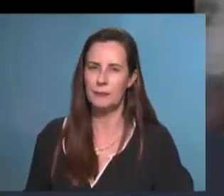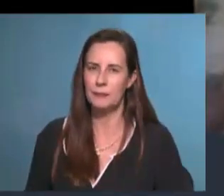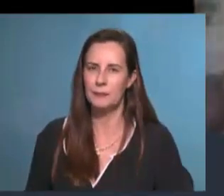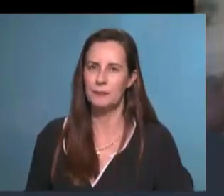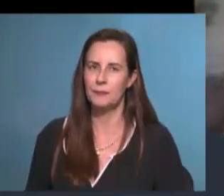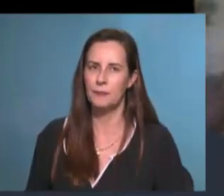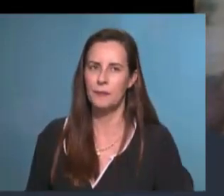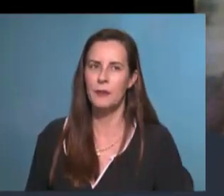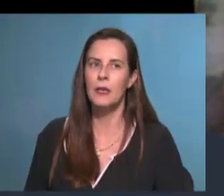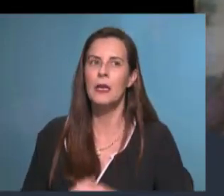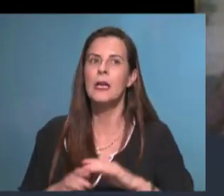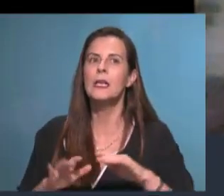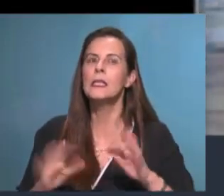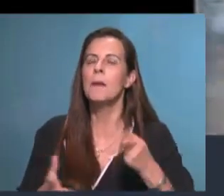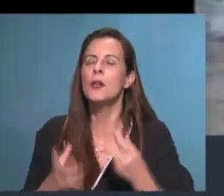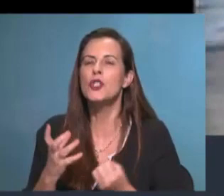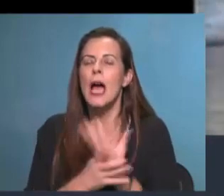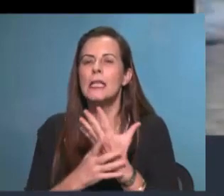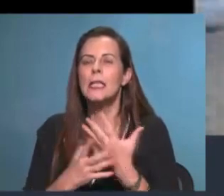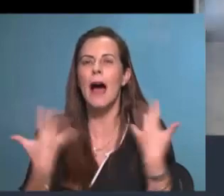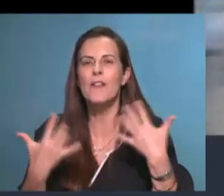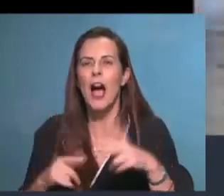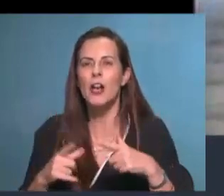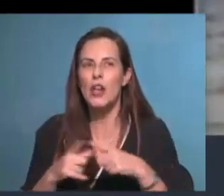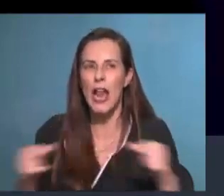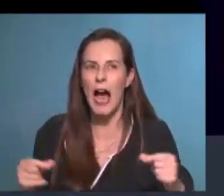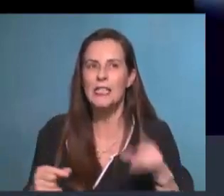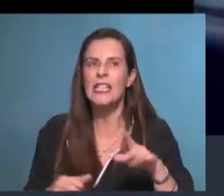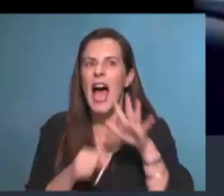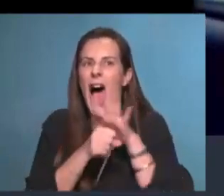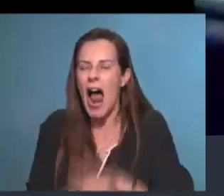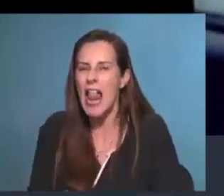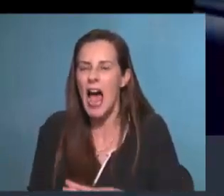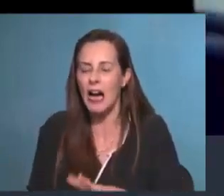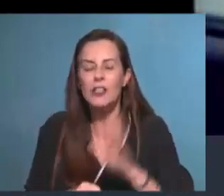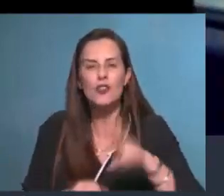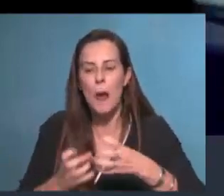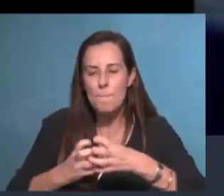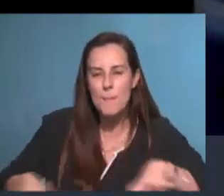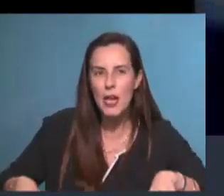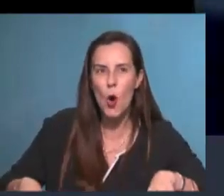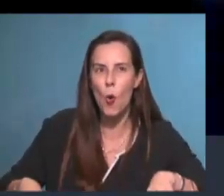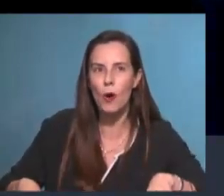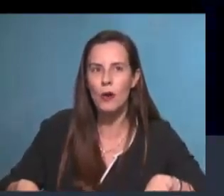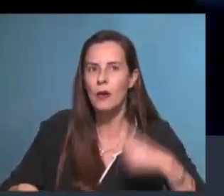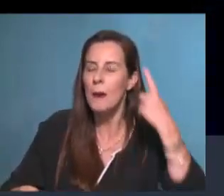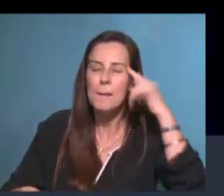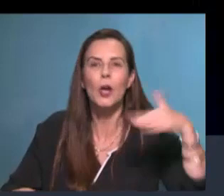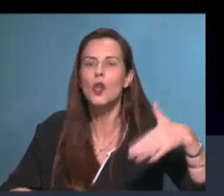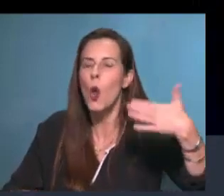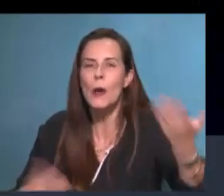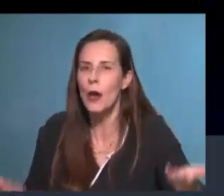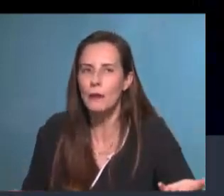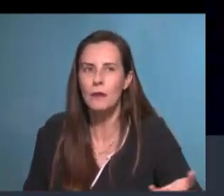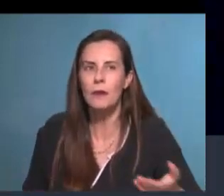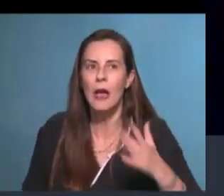זה מה שיצר האווירה הזאת של עזה, זה הלחץ של עזה כל השנים, יצר את הפילוג, להיות ולא ידעו לאן ללכת,